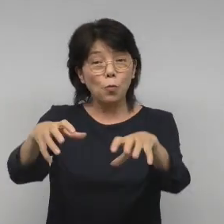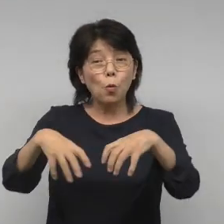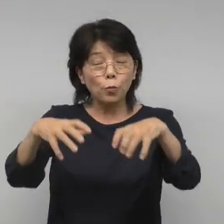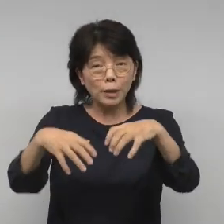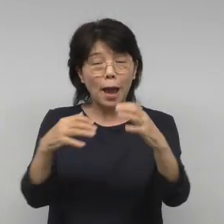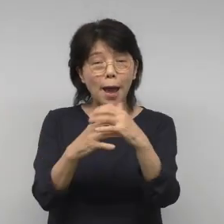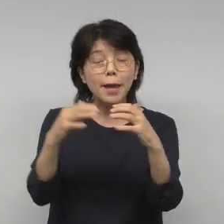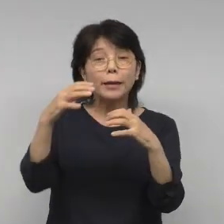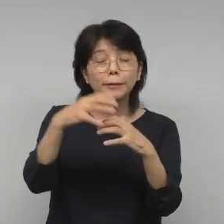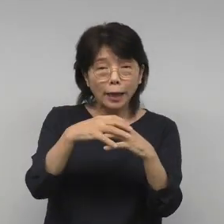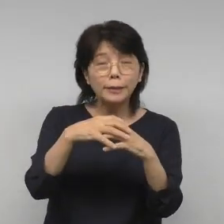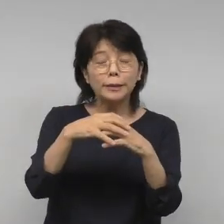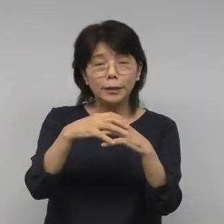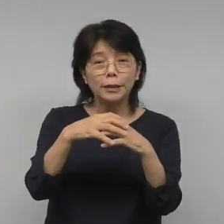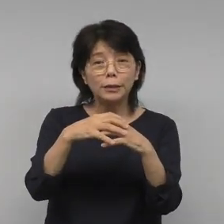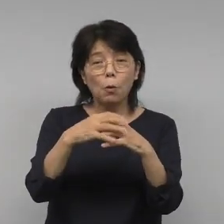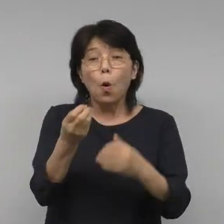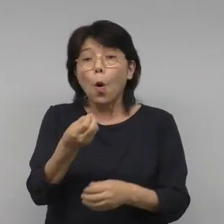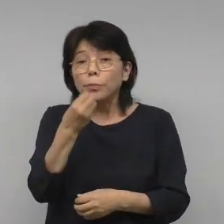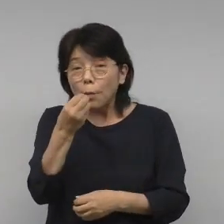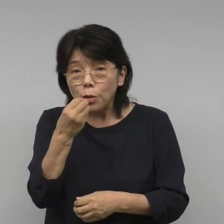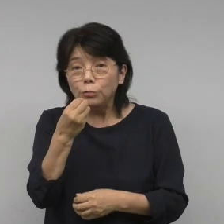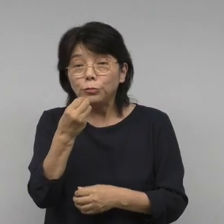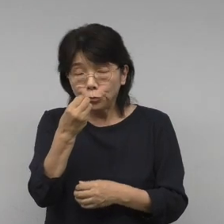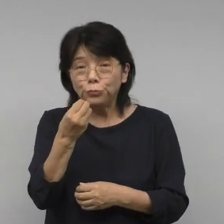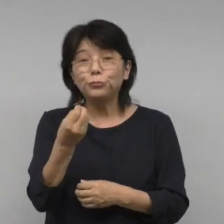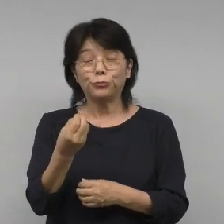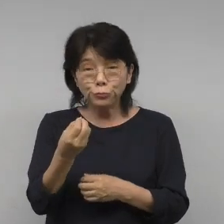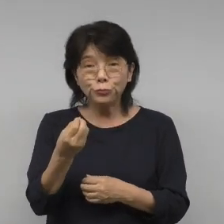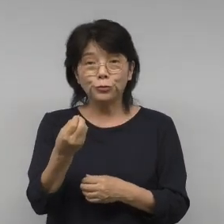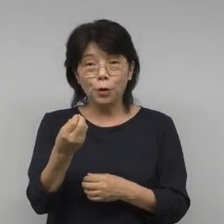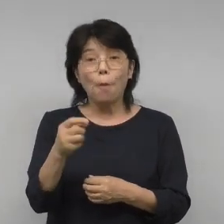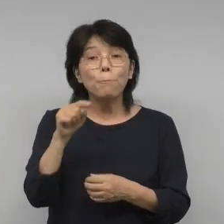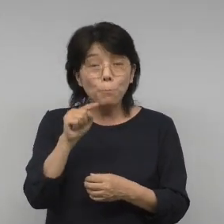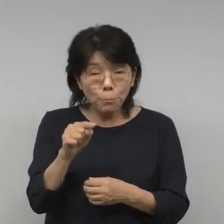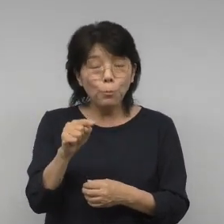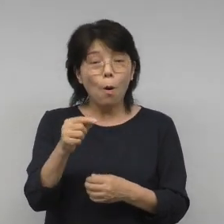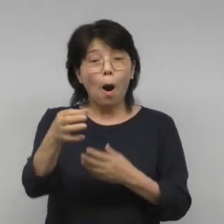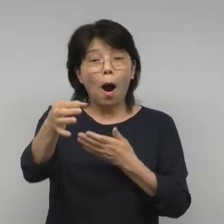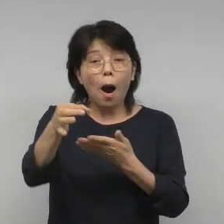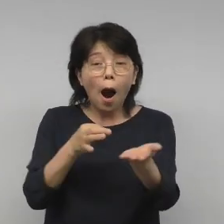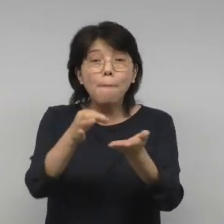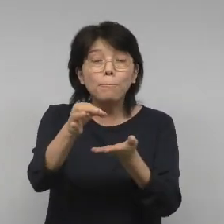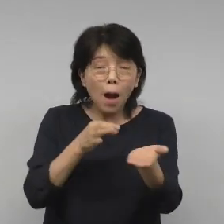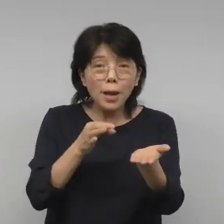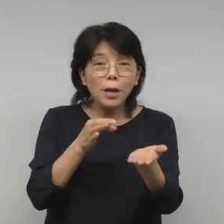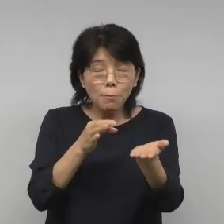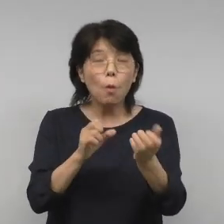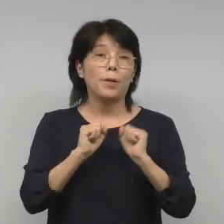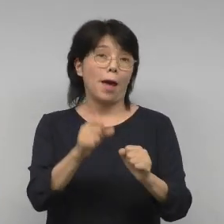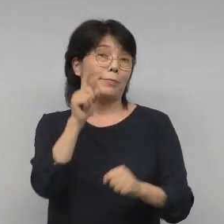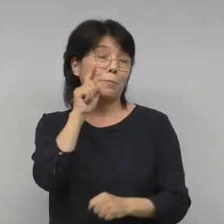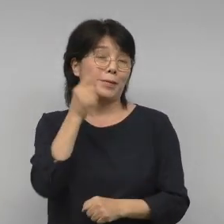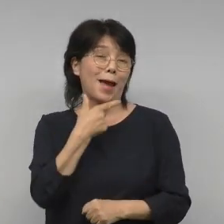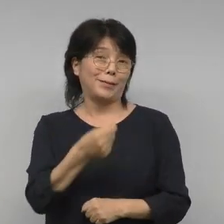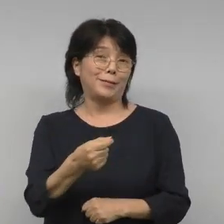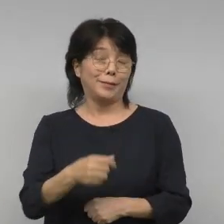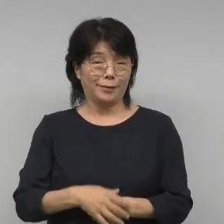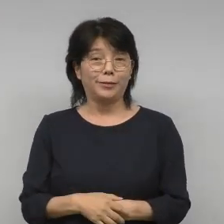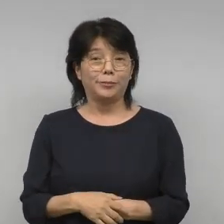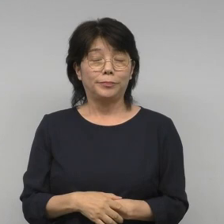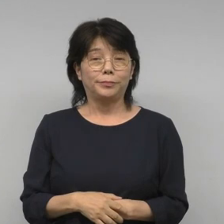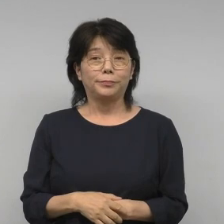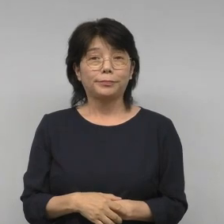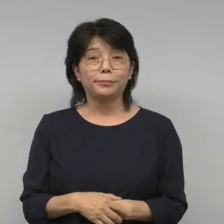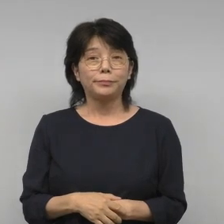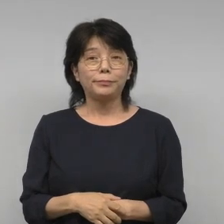を、まあ、食べたりするのももちろんですが、販売というところまでですね、やってみたいなというふうに考えているところで